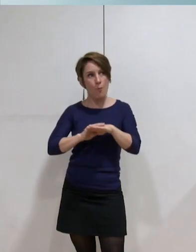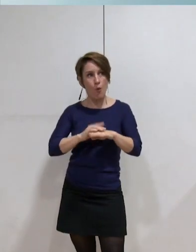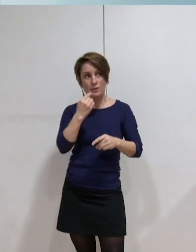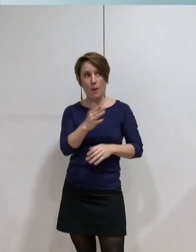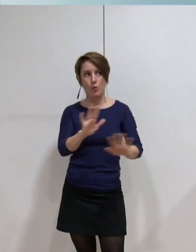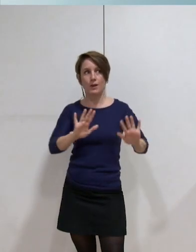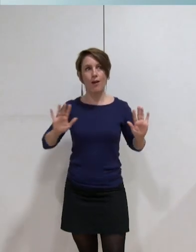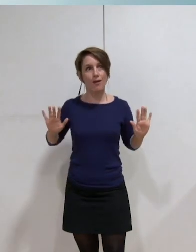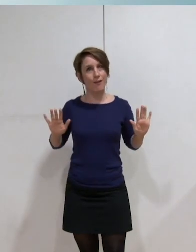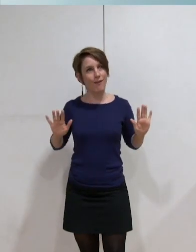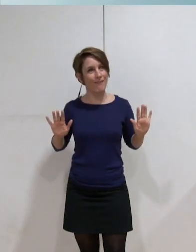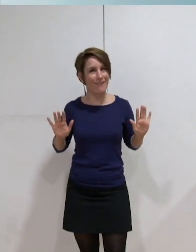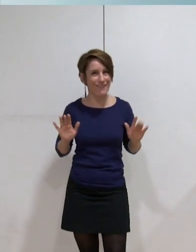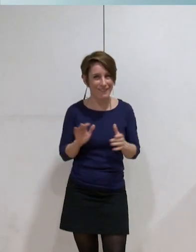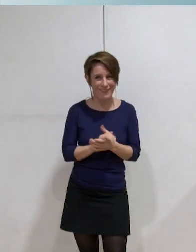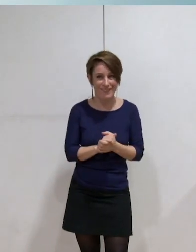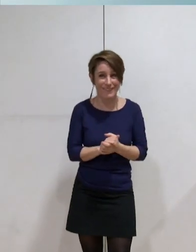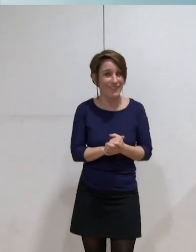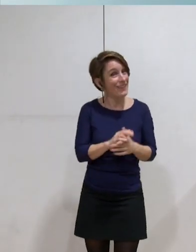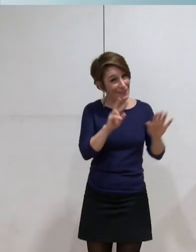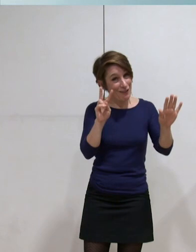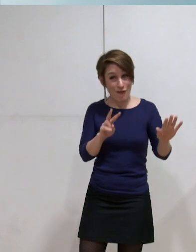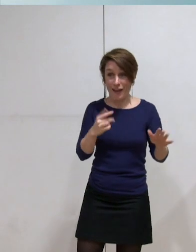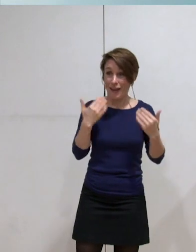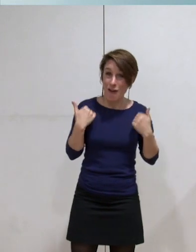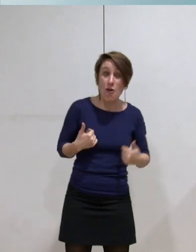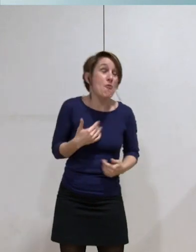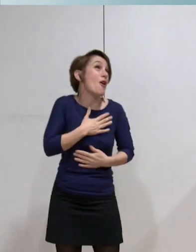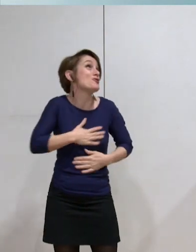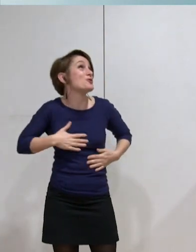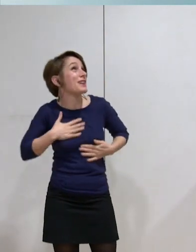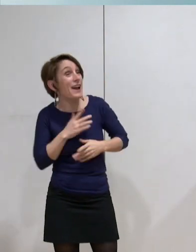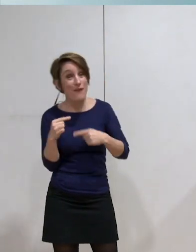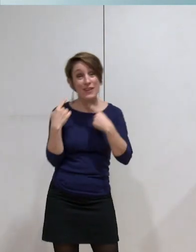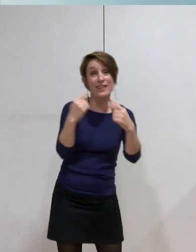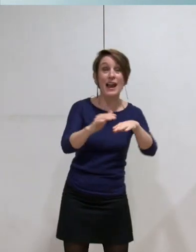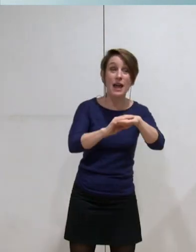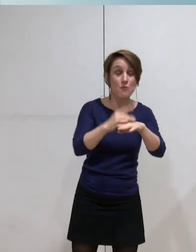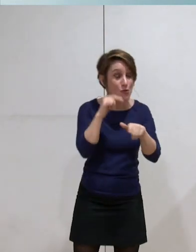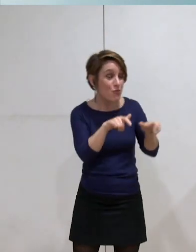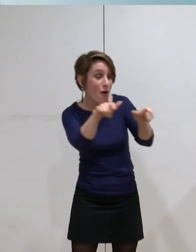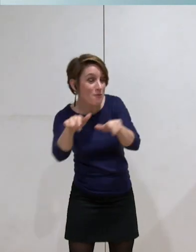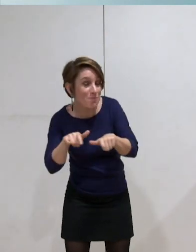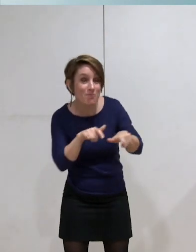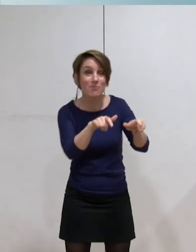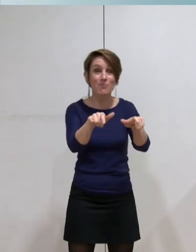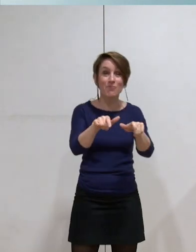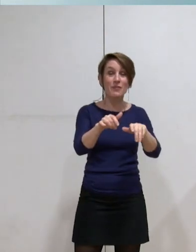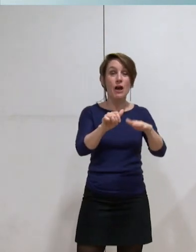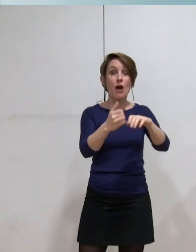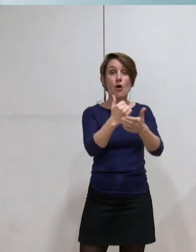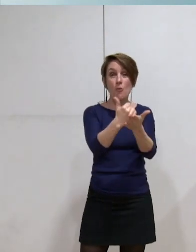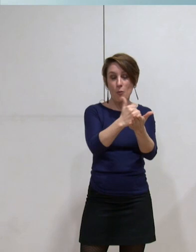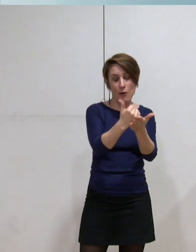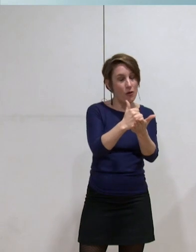maiss si j'aurais été je serais ravi d'aller participer aux travaux de l'observatoire de pilotage l'innovation managéiale de l'administration